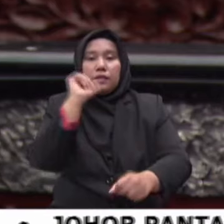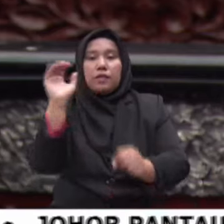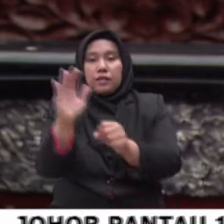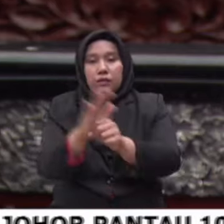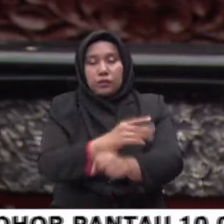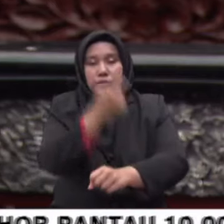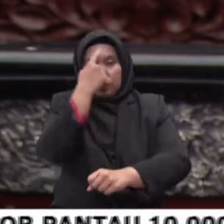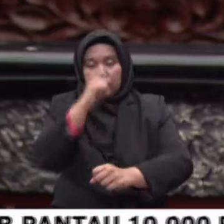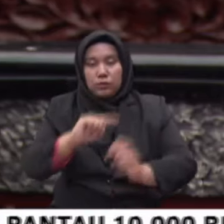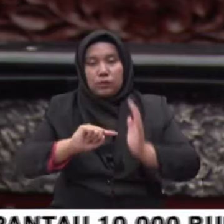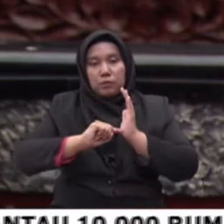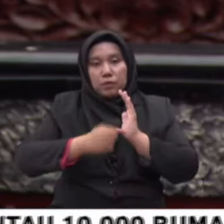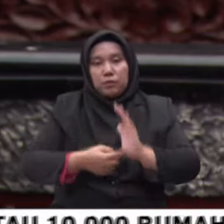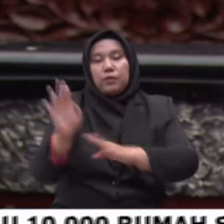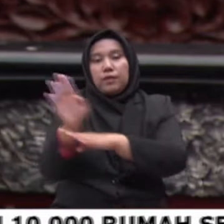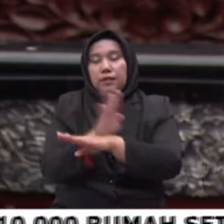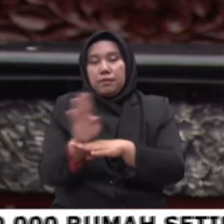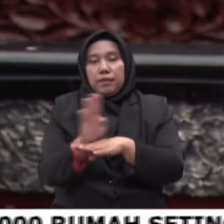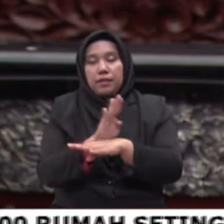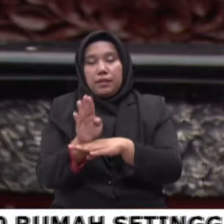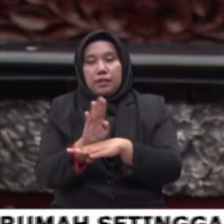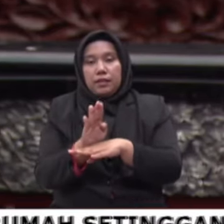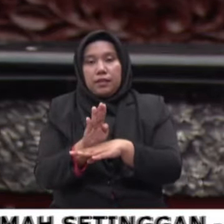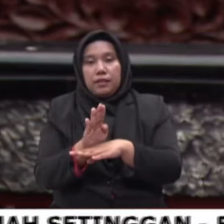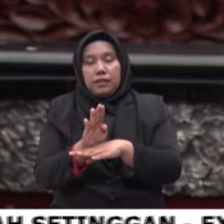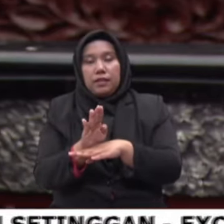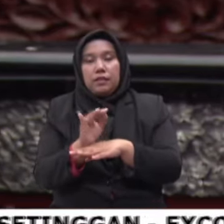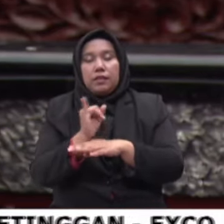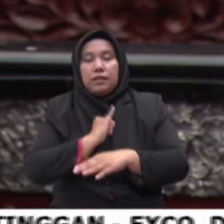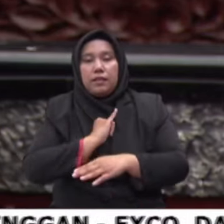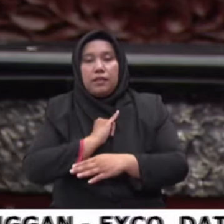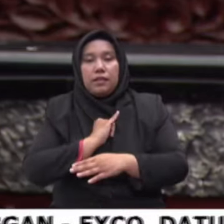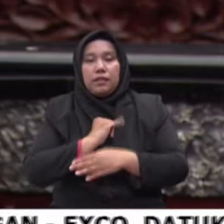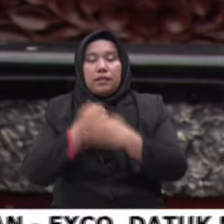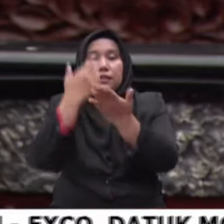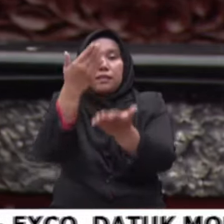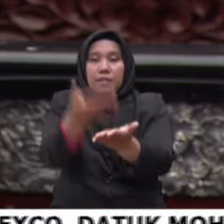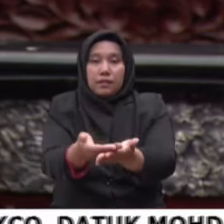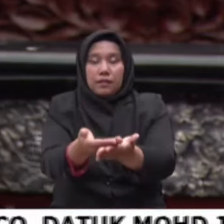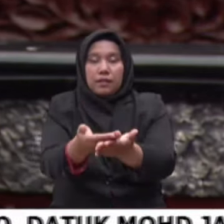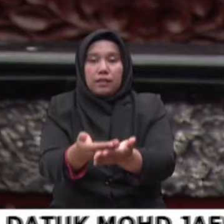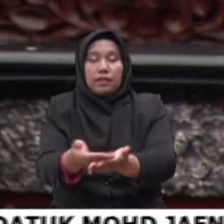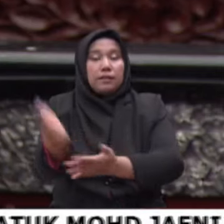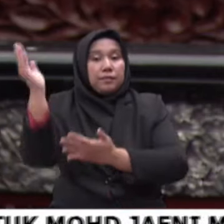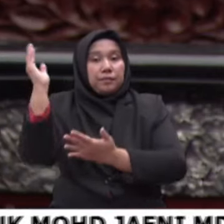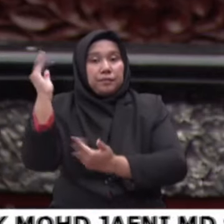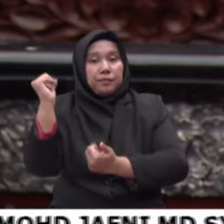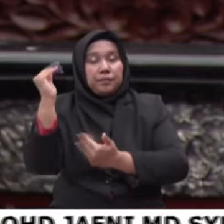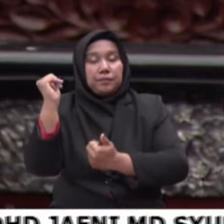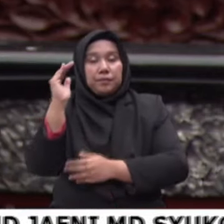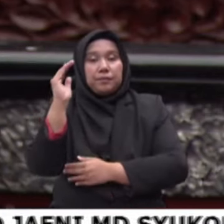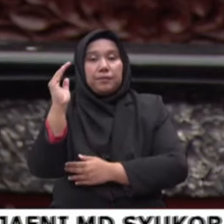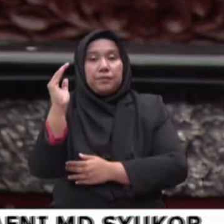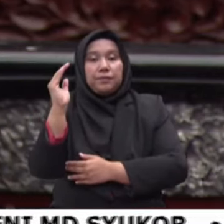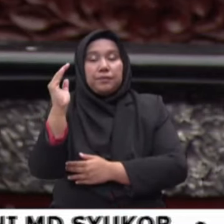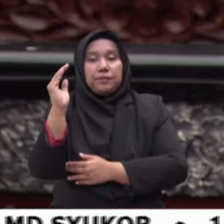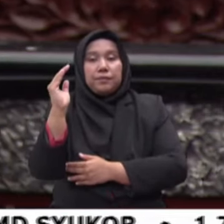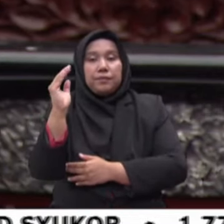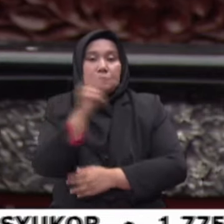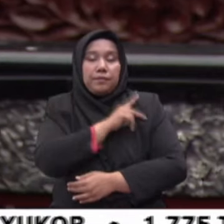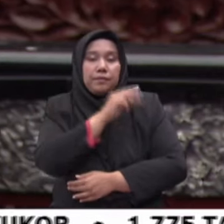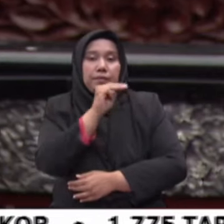memulakan perniagaan mereka. Saya mencadangkan agar kementerian di